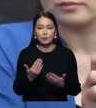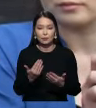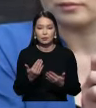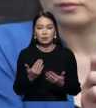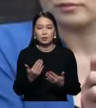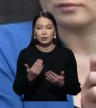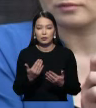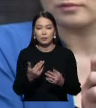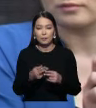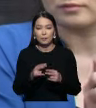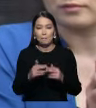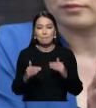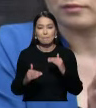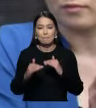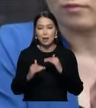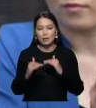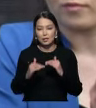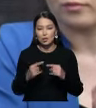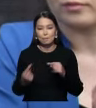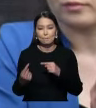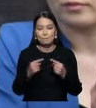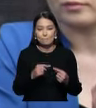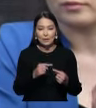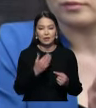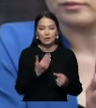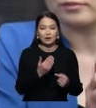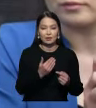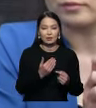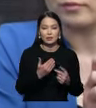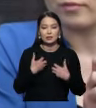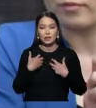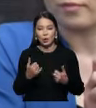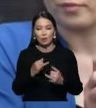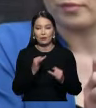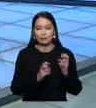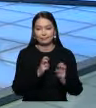баланс между как бы бизнесом и баланс между здоровьем населения.